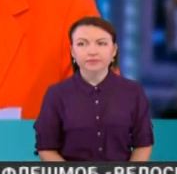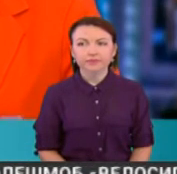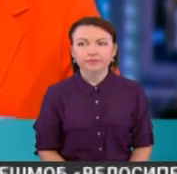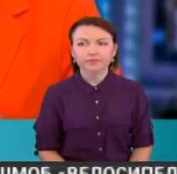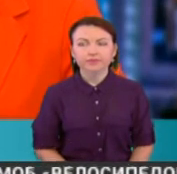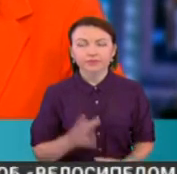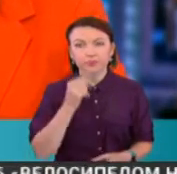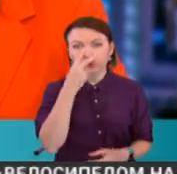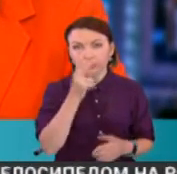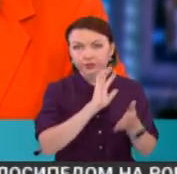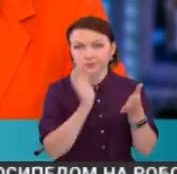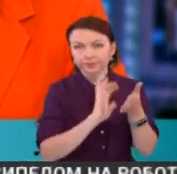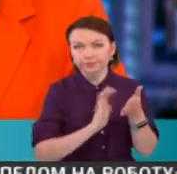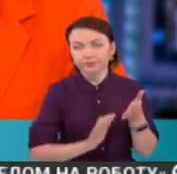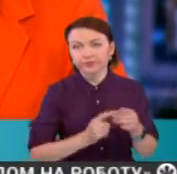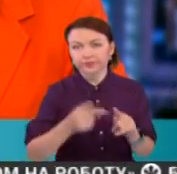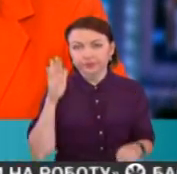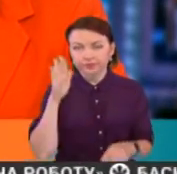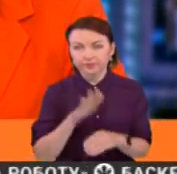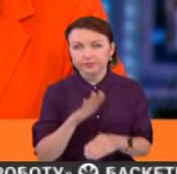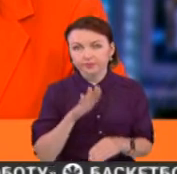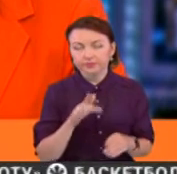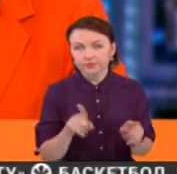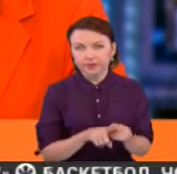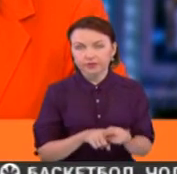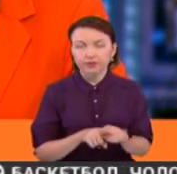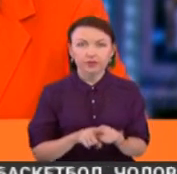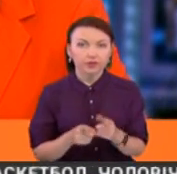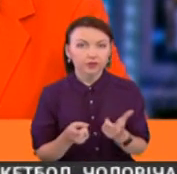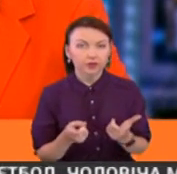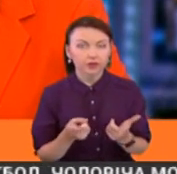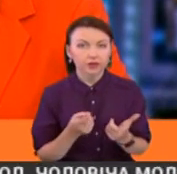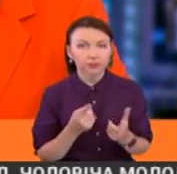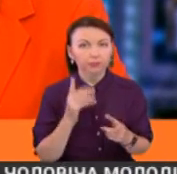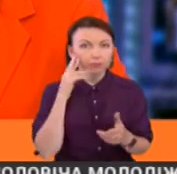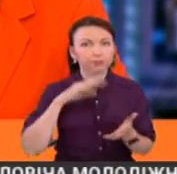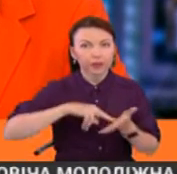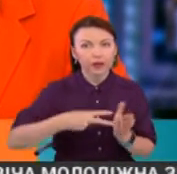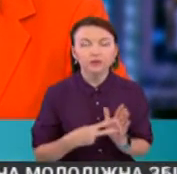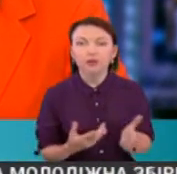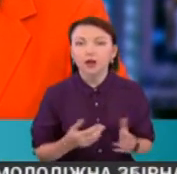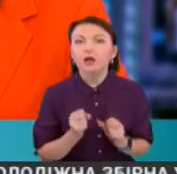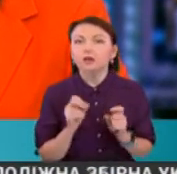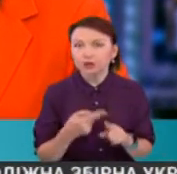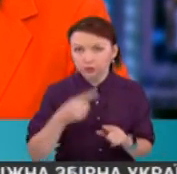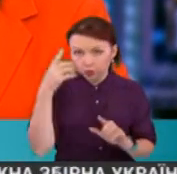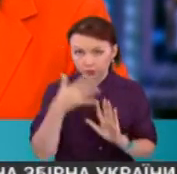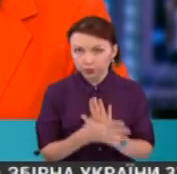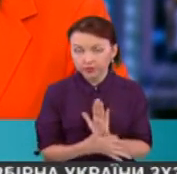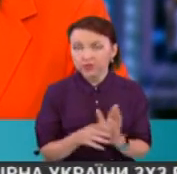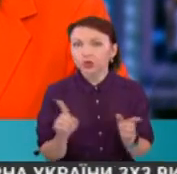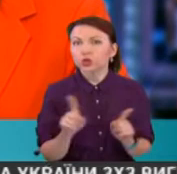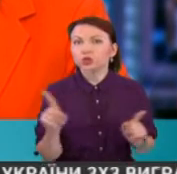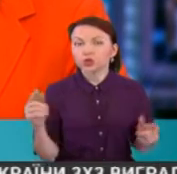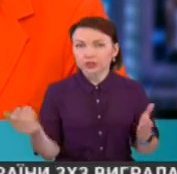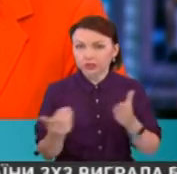Так, ми побачили з вами, що було зазначено. Тим не менше, пане Олександре, як це розумієте? І зрештою, що це за